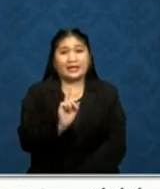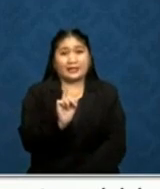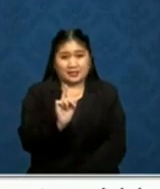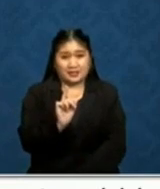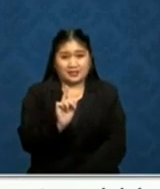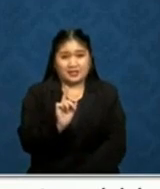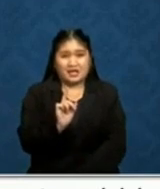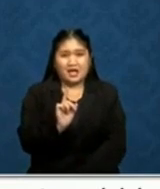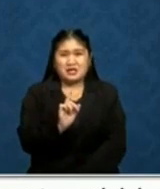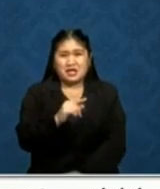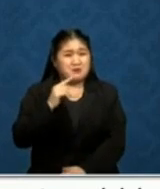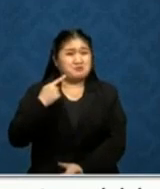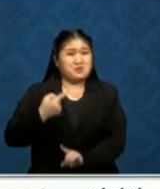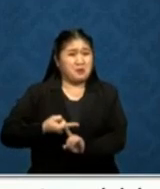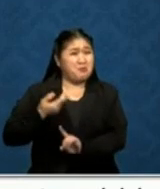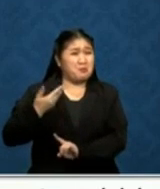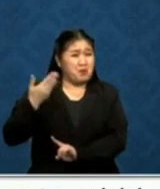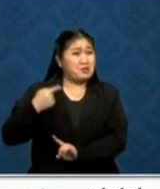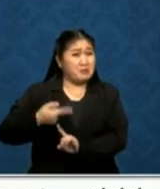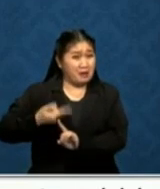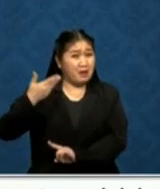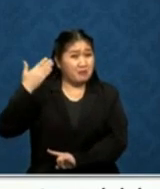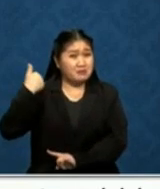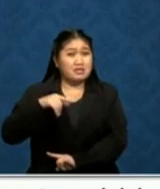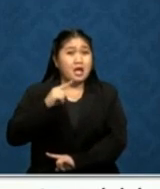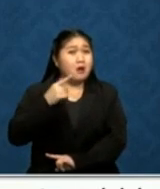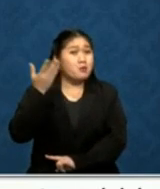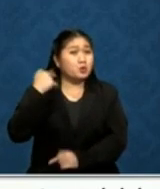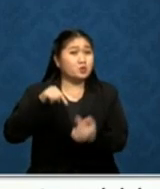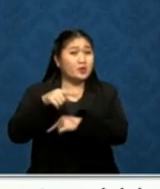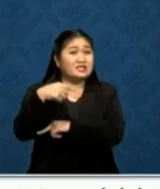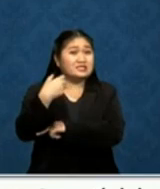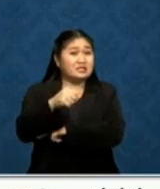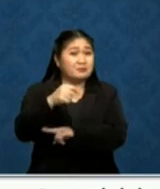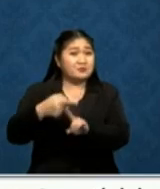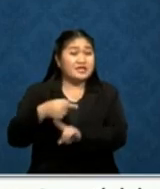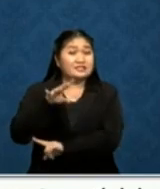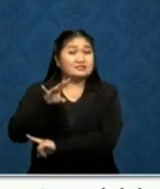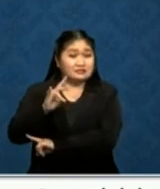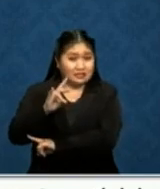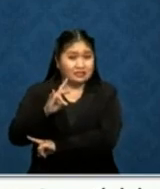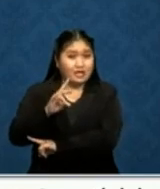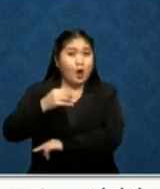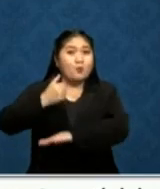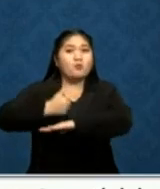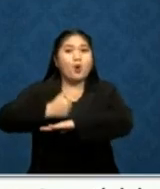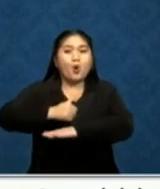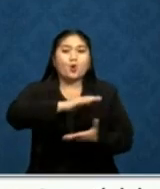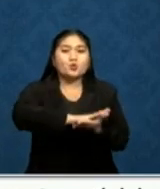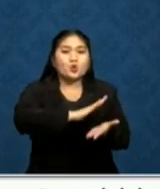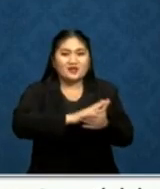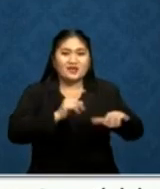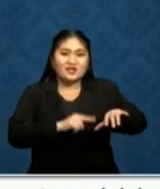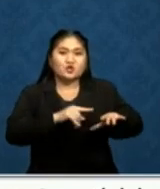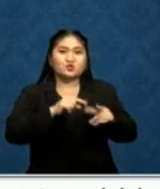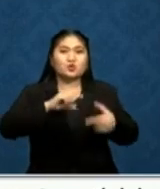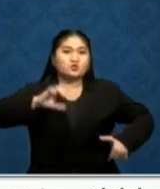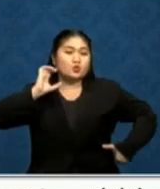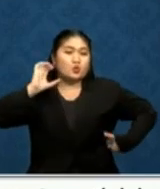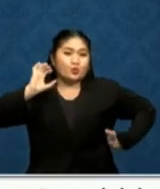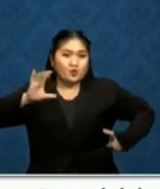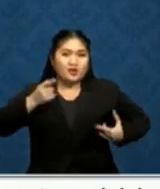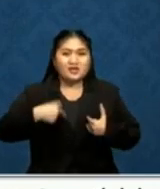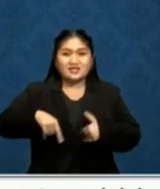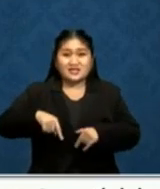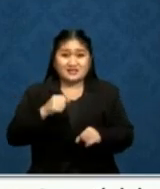ะไม่ถึงเดือนที่ผ่านมานะคะท่านประธานเมื่อวันที่10กรกฎาคมที่ผ่านมาผอ.โรงเรียนแห่งหนึ่งในจังหวัดลพบุรี